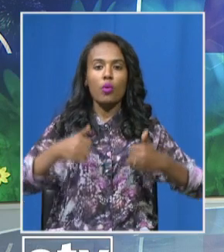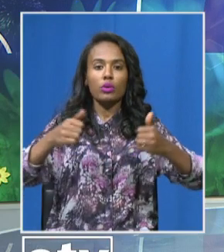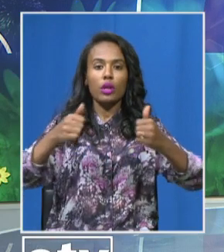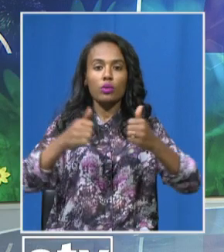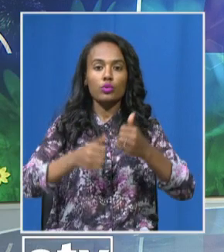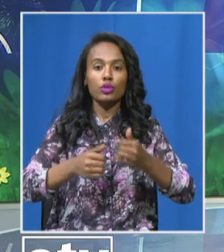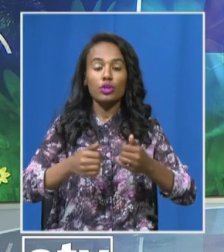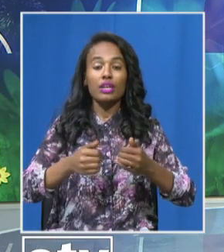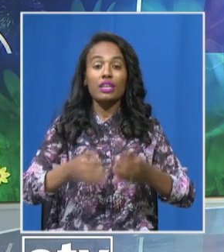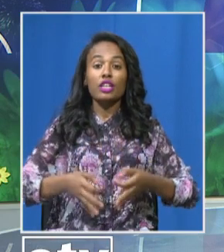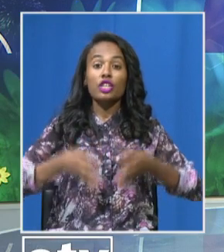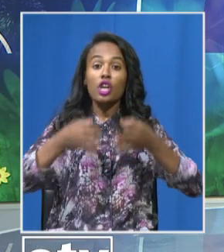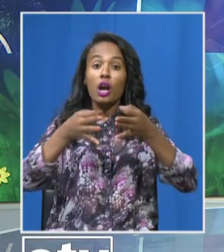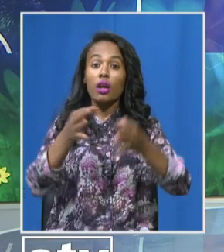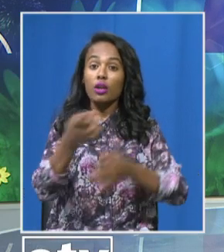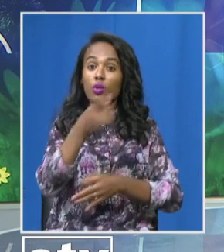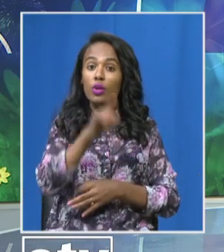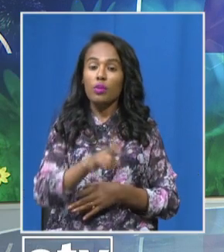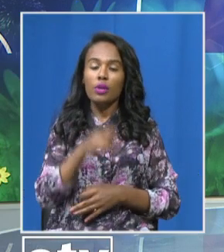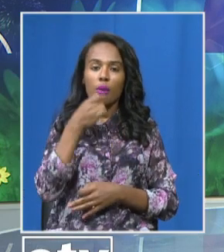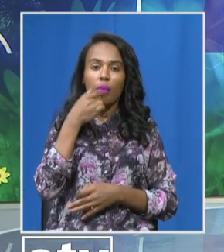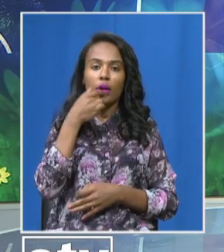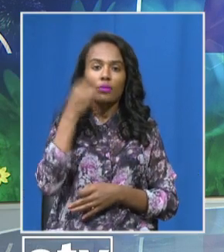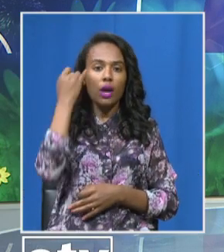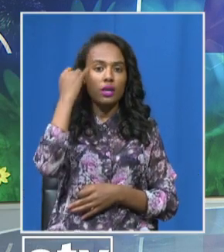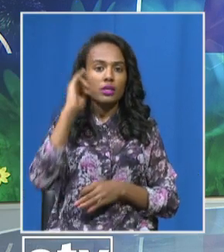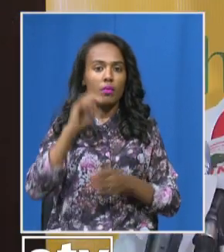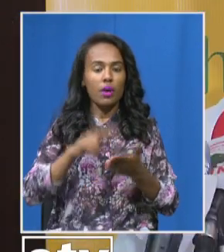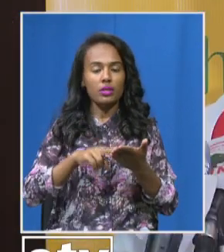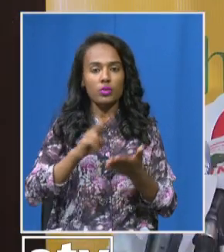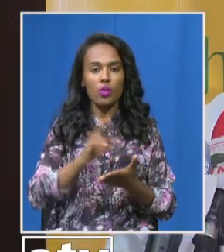ተሻጋሪ ሊሆን ይገባል የሚል ሀሳብ አንስተዋል።